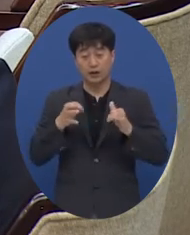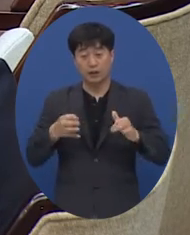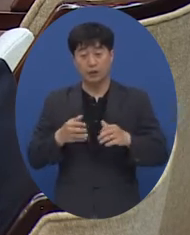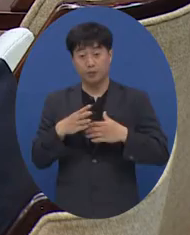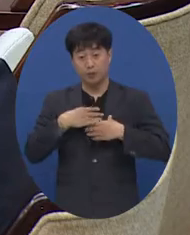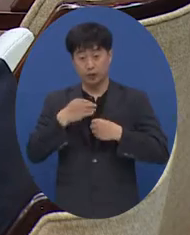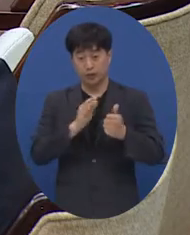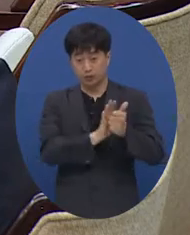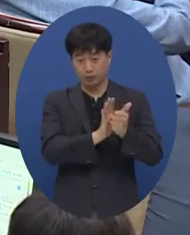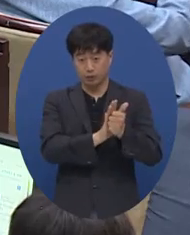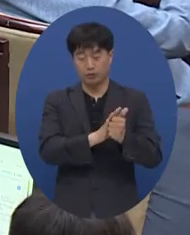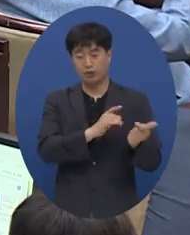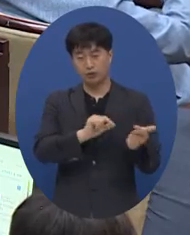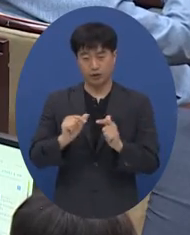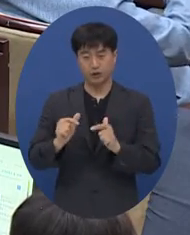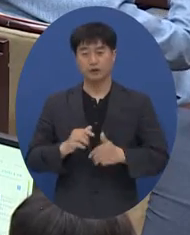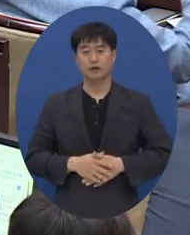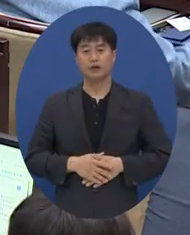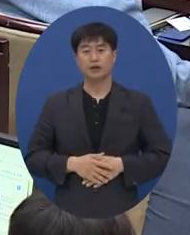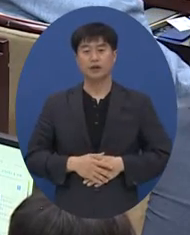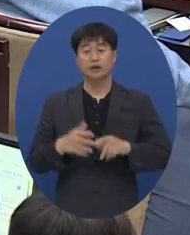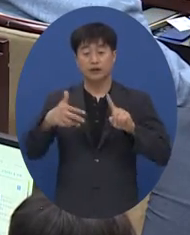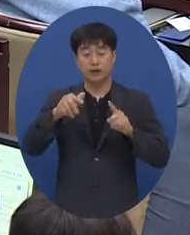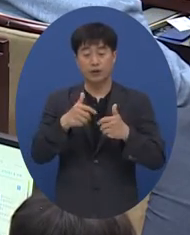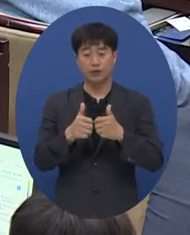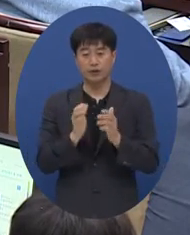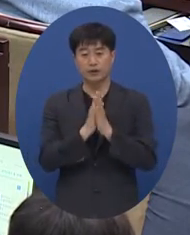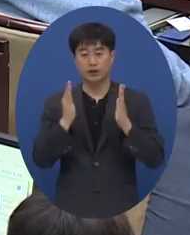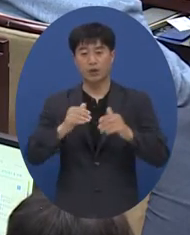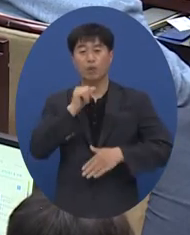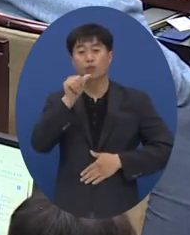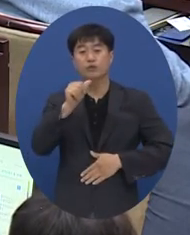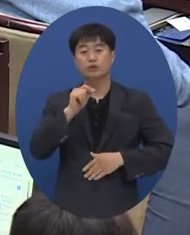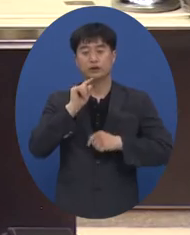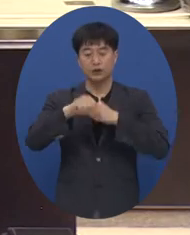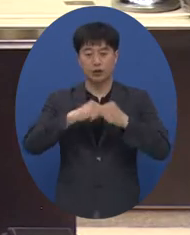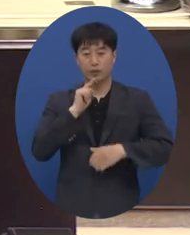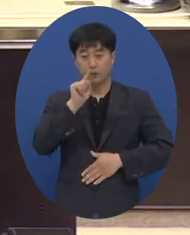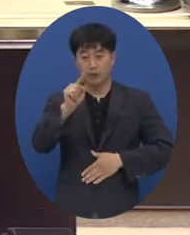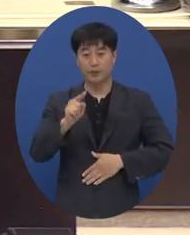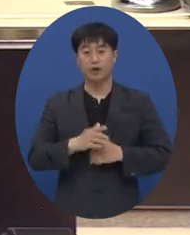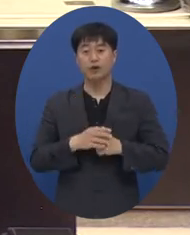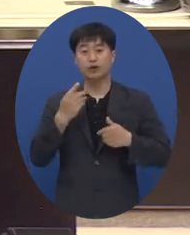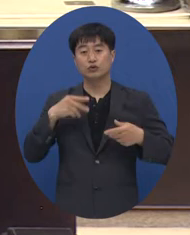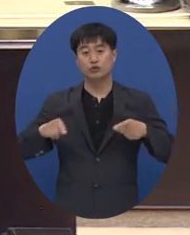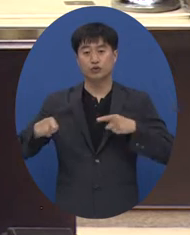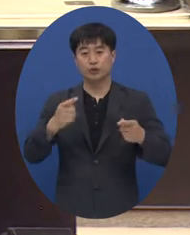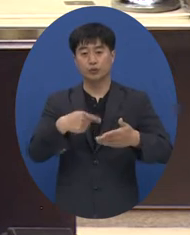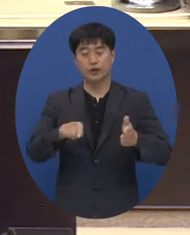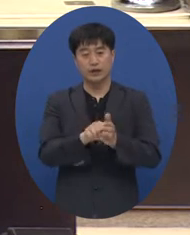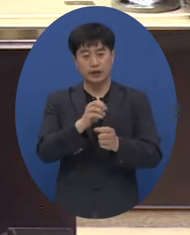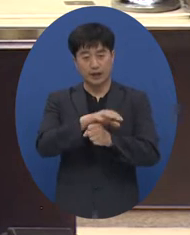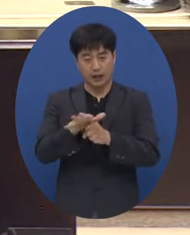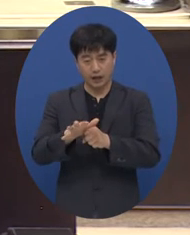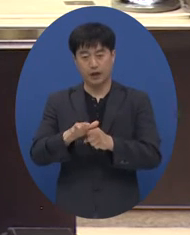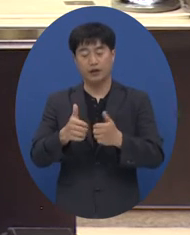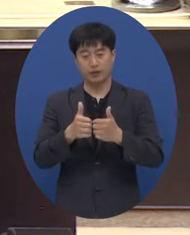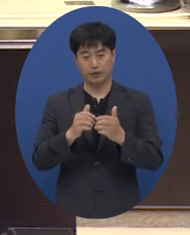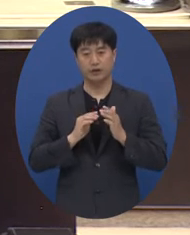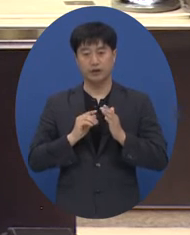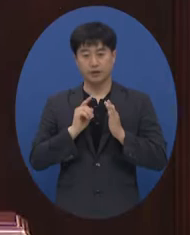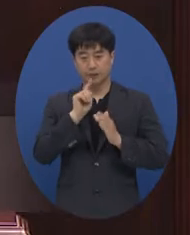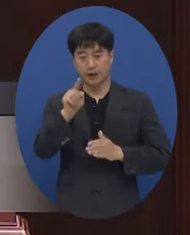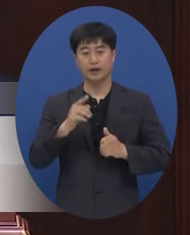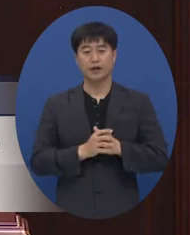관한 조례안 심의도 이뤄집니다. 1차 본회의에서 진행된 5분 자유 발언에선 도정을 위한 의원들의 다양한 제언이